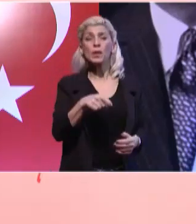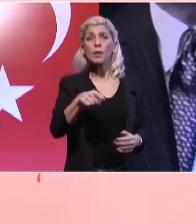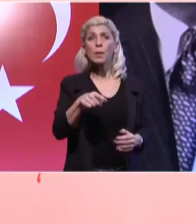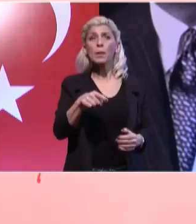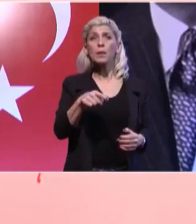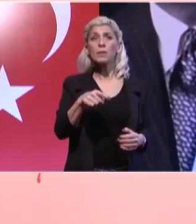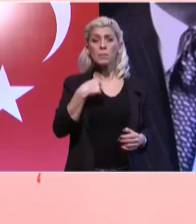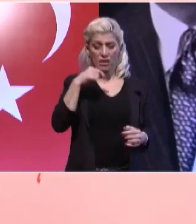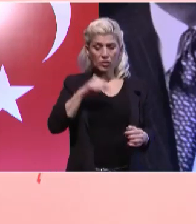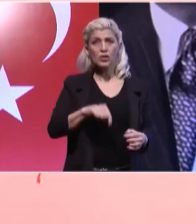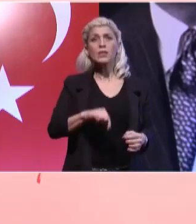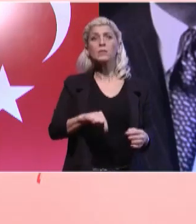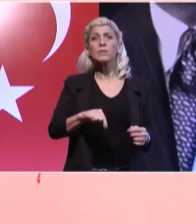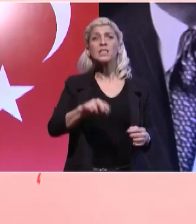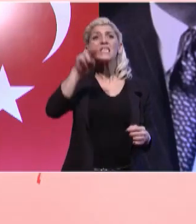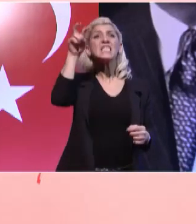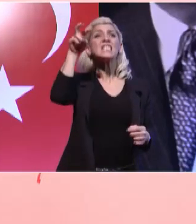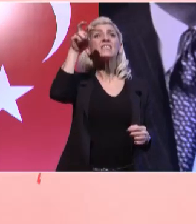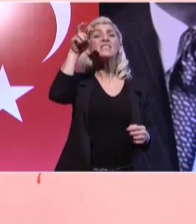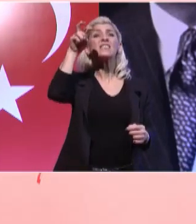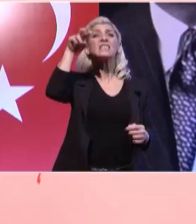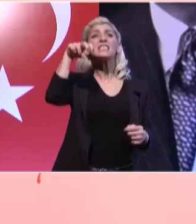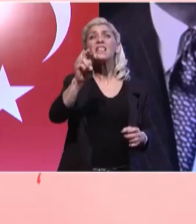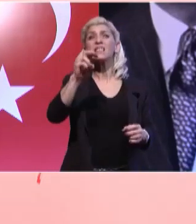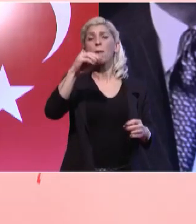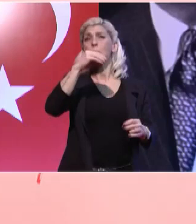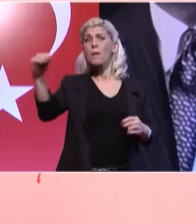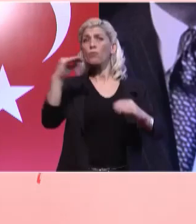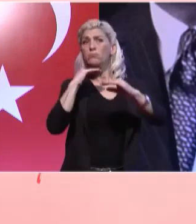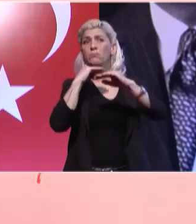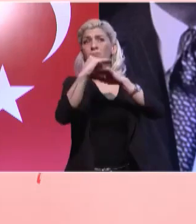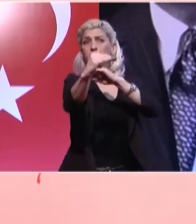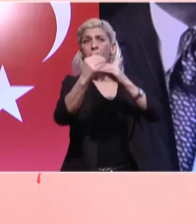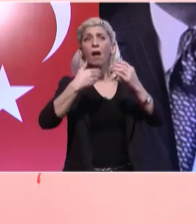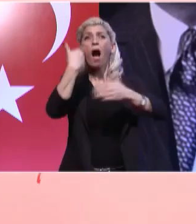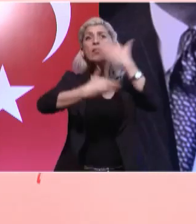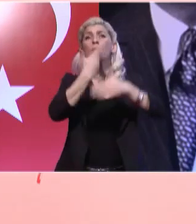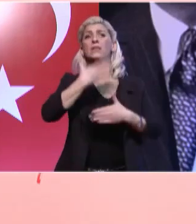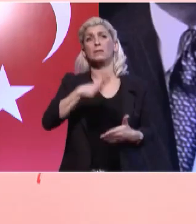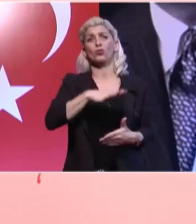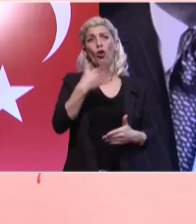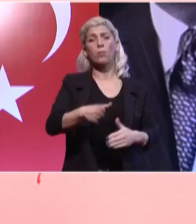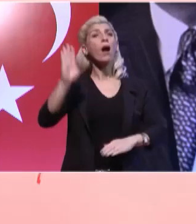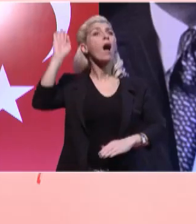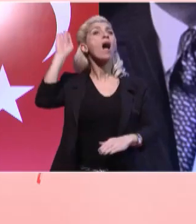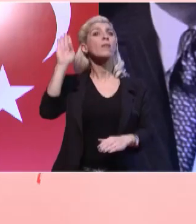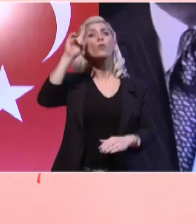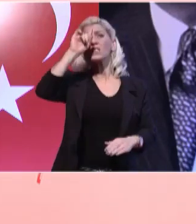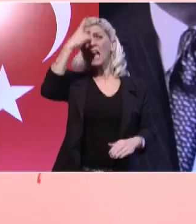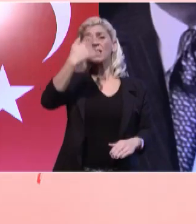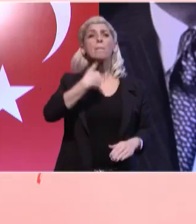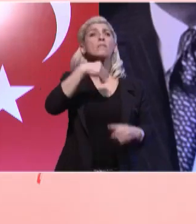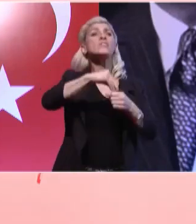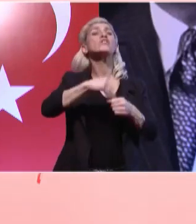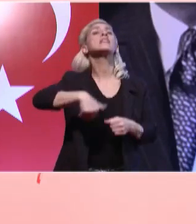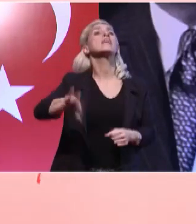da 80 milyon yurttaşıma ulaşmak isterim. İfade etmek isterim. Demokrasi sadece benim için değil.